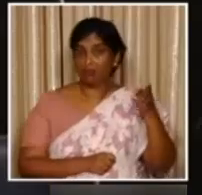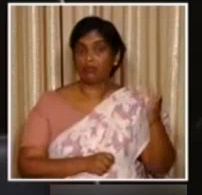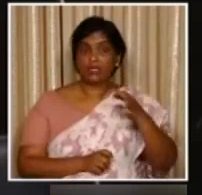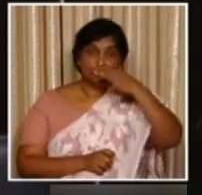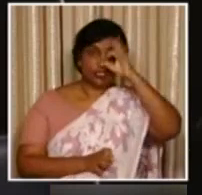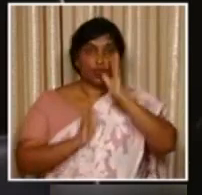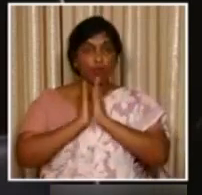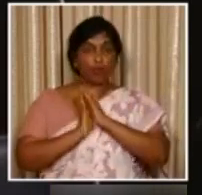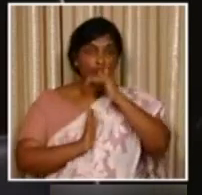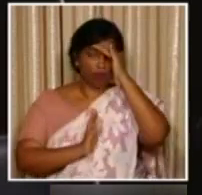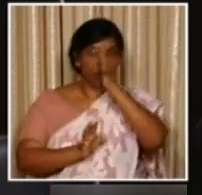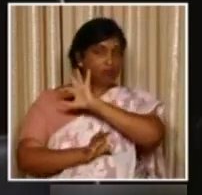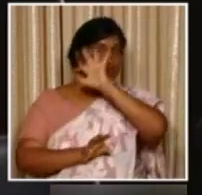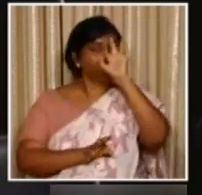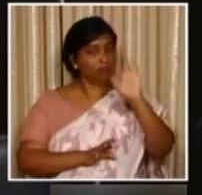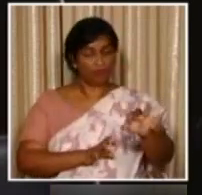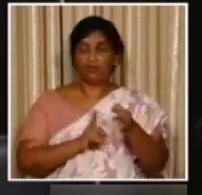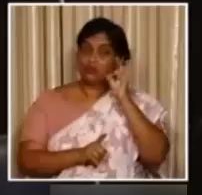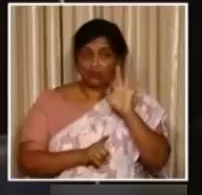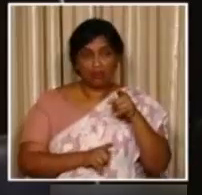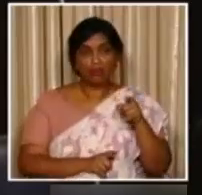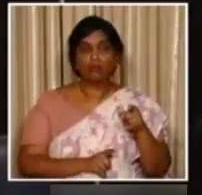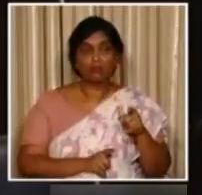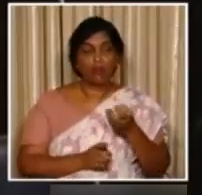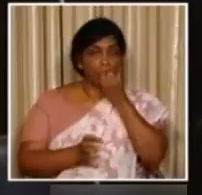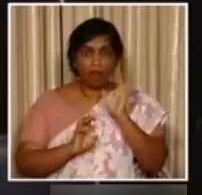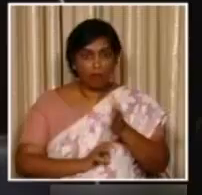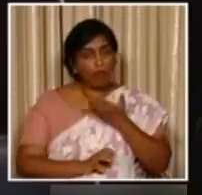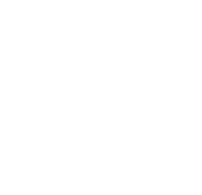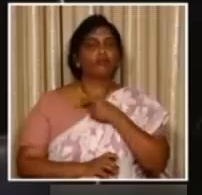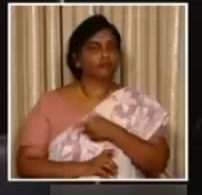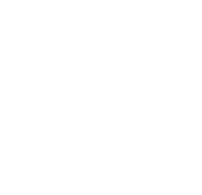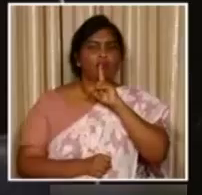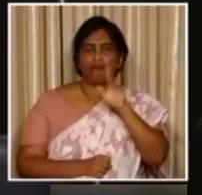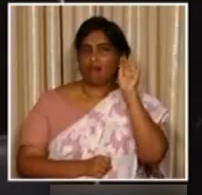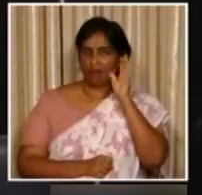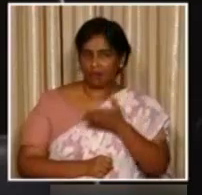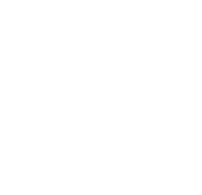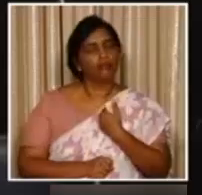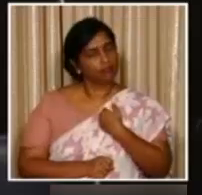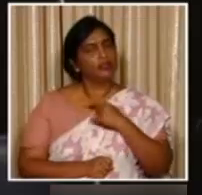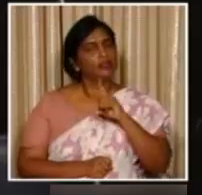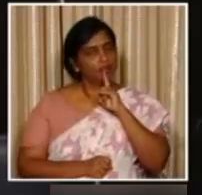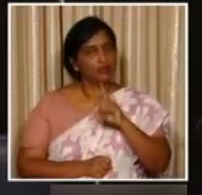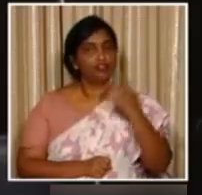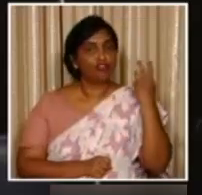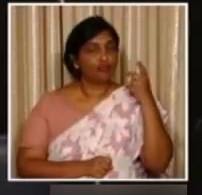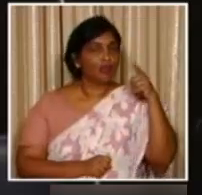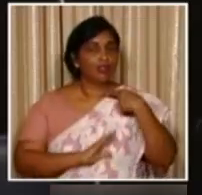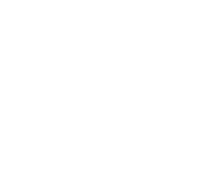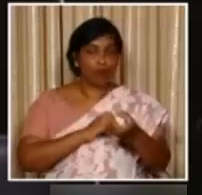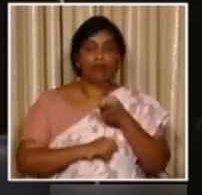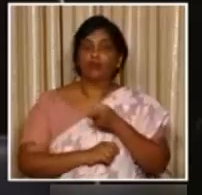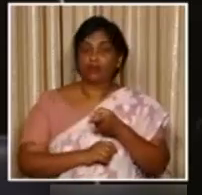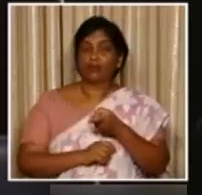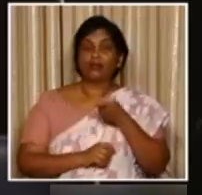සිංහල බෞද්ධ නායකයෙක්ව මේ රටේ ජනාධිපති කරන්න බෝම්බ ගහයිද කියලා එතුමා අහනවා. අපි කියනවා සහරාන් මේ රටේ බෝම්බ